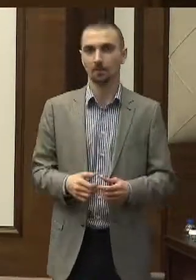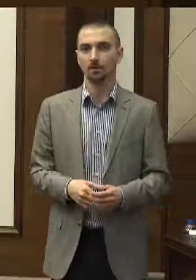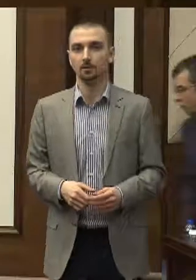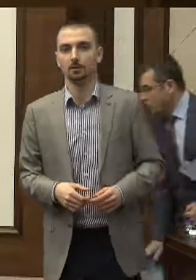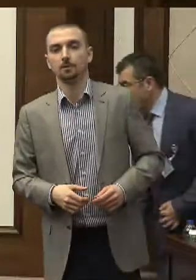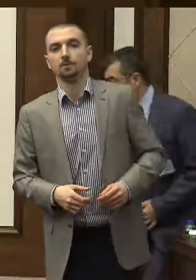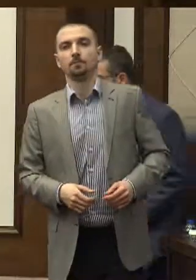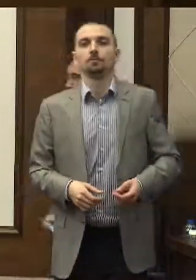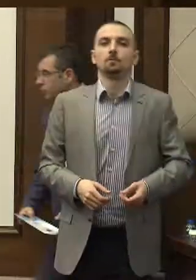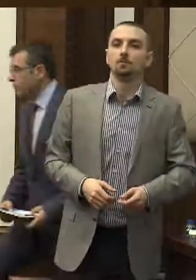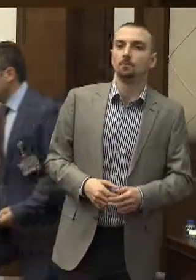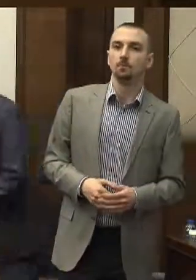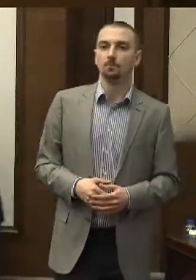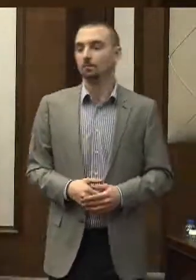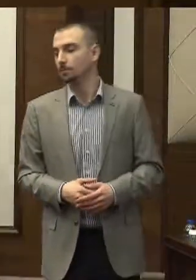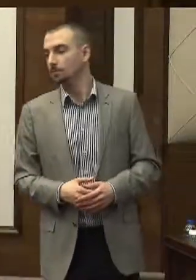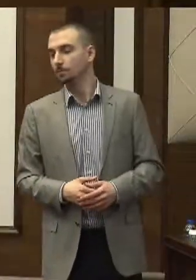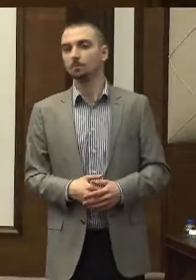Bir beceriksizliğimiz var burada bizim.